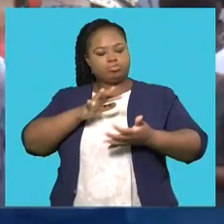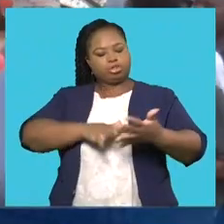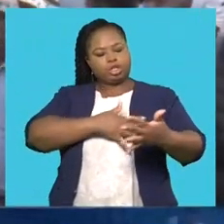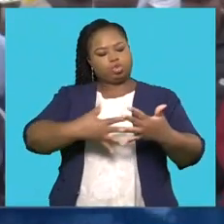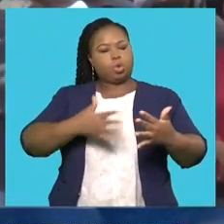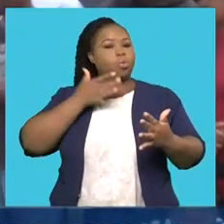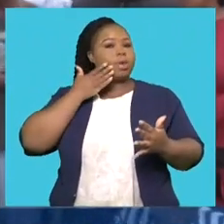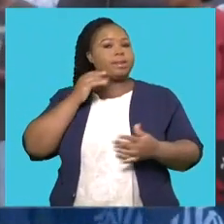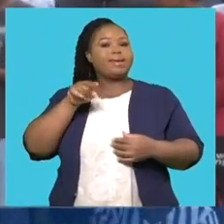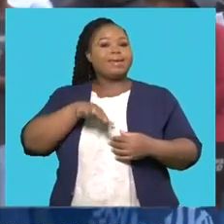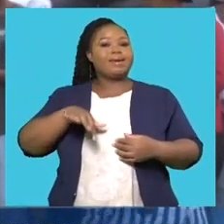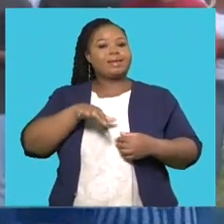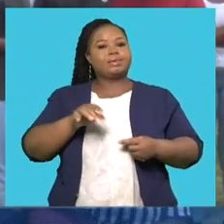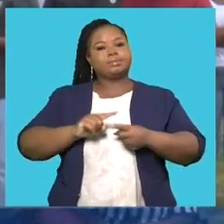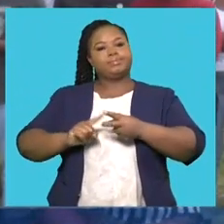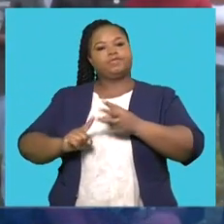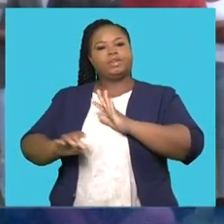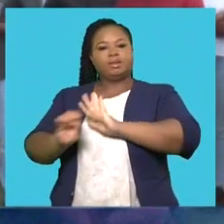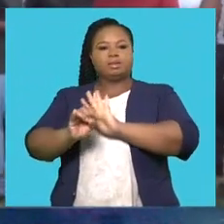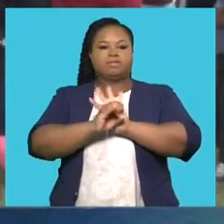eziza kutyelela ngazo kwezi ndawo.